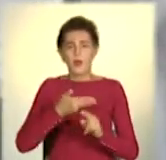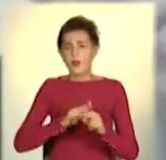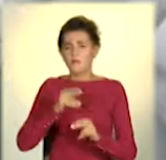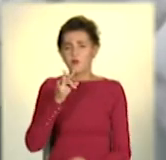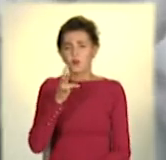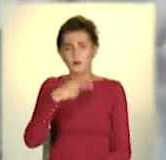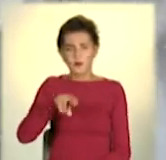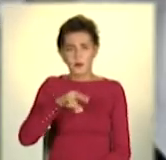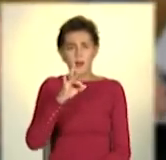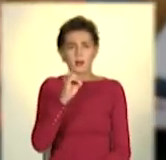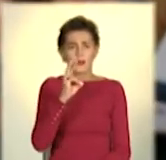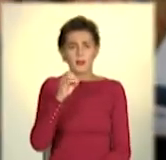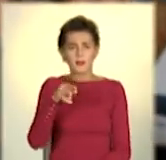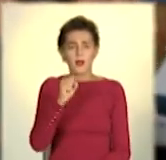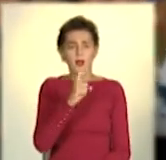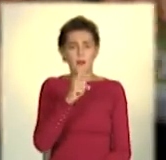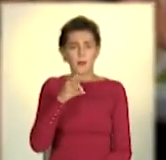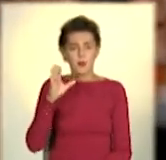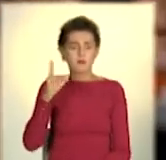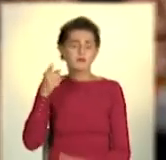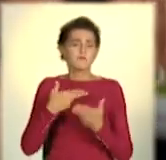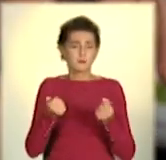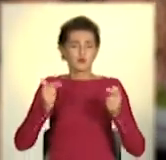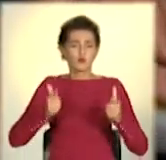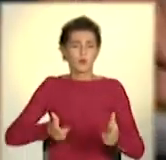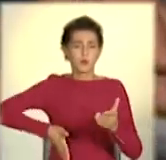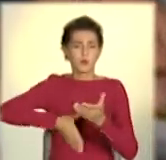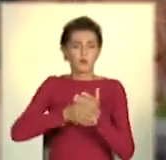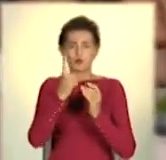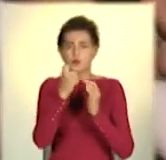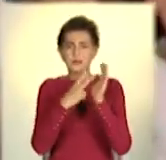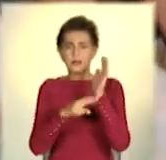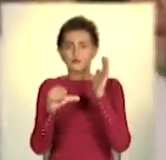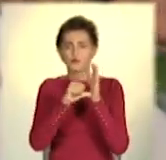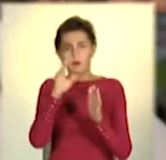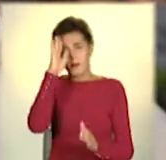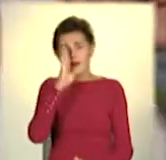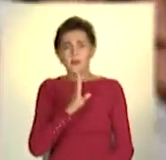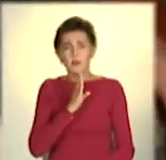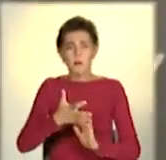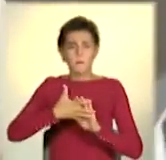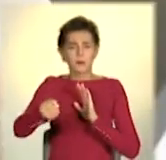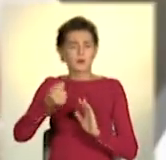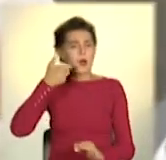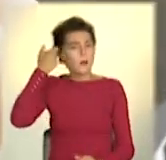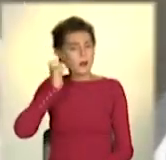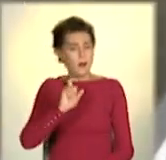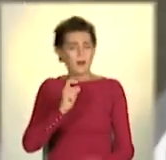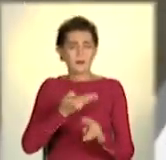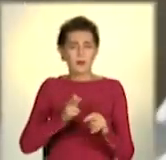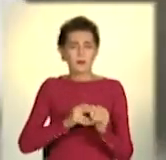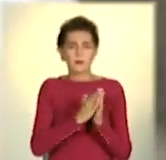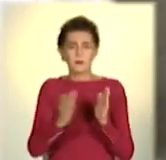Ахметова відгукнувся і допоміг Олексію. Усього 176 хлопців і дівчат отримали слухові апарати у